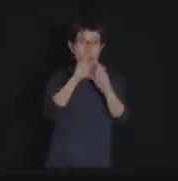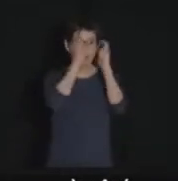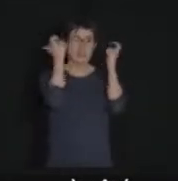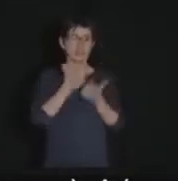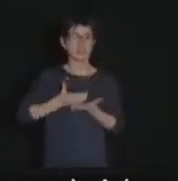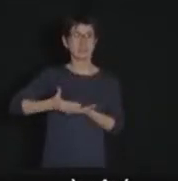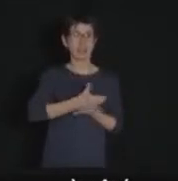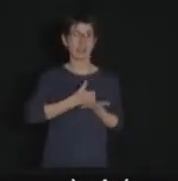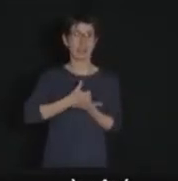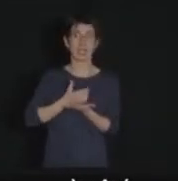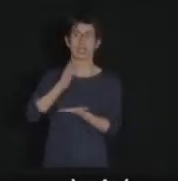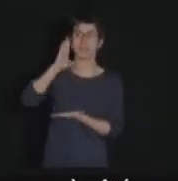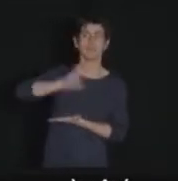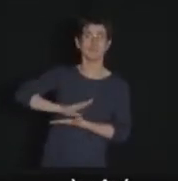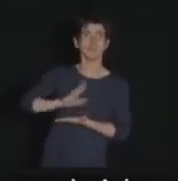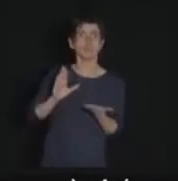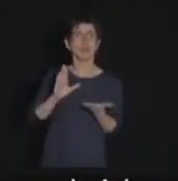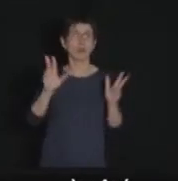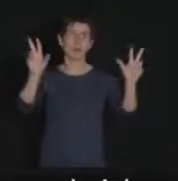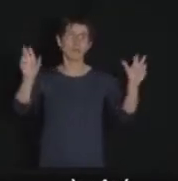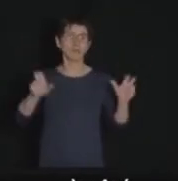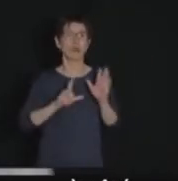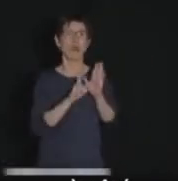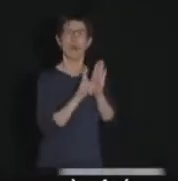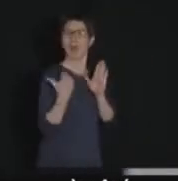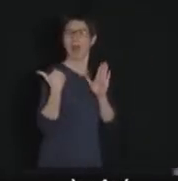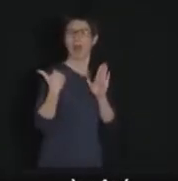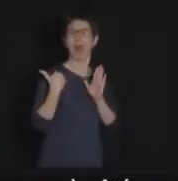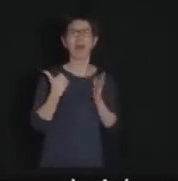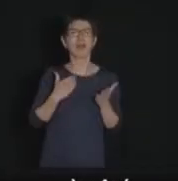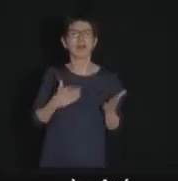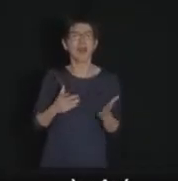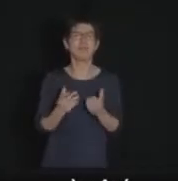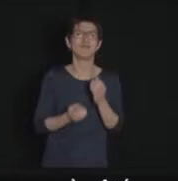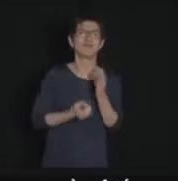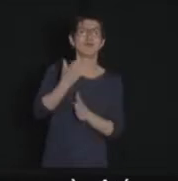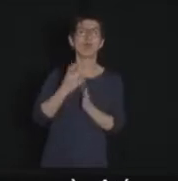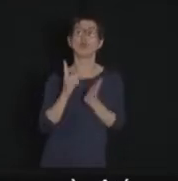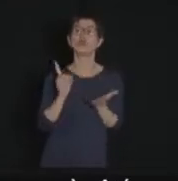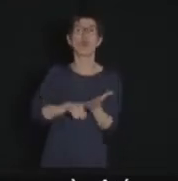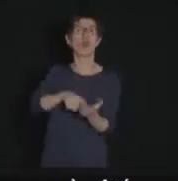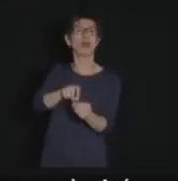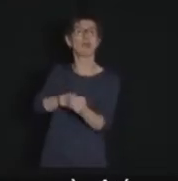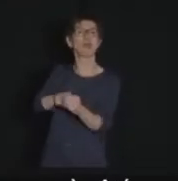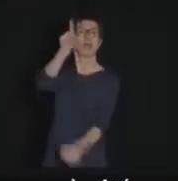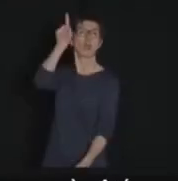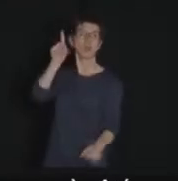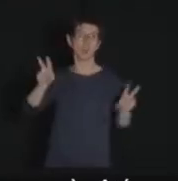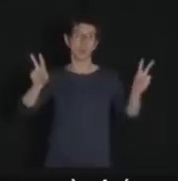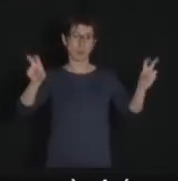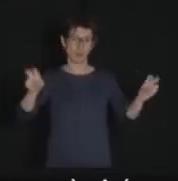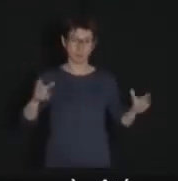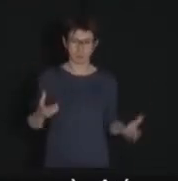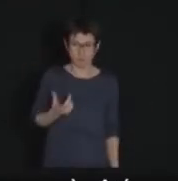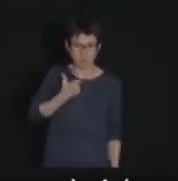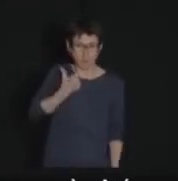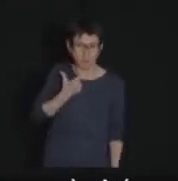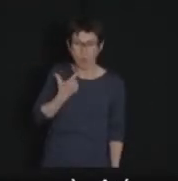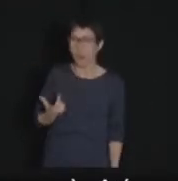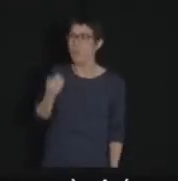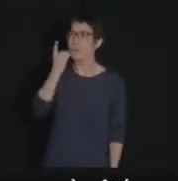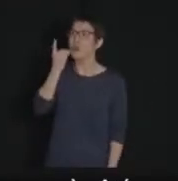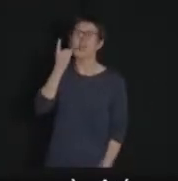comme salarié, vous en êtes déjà à demander le droit à la déconnexion, alors que pour l'instant, ça passe pour une faveur. Le droit à